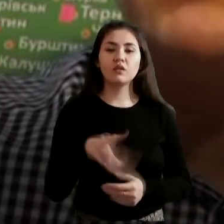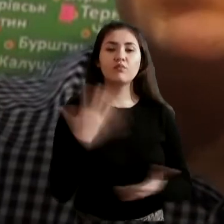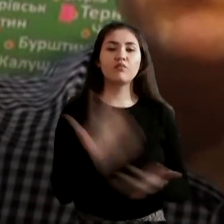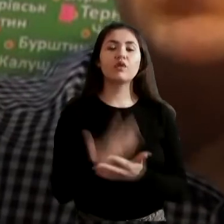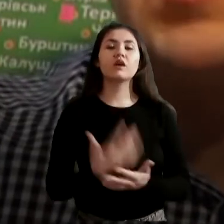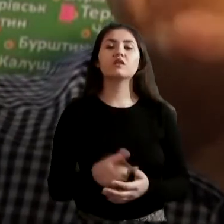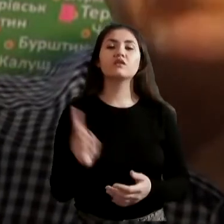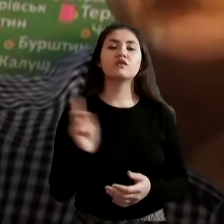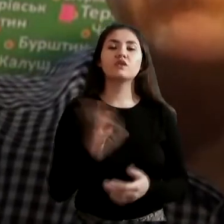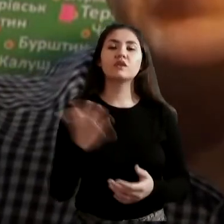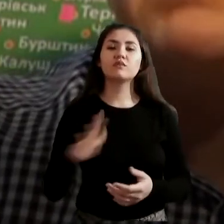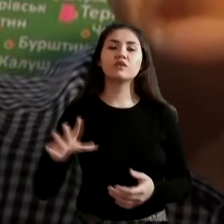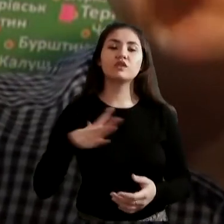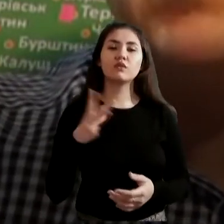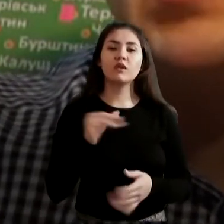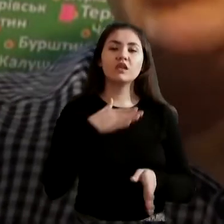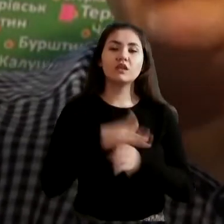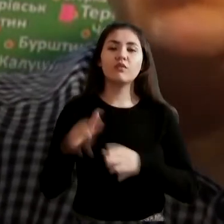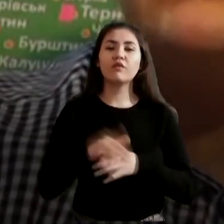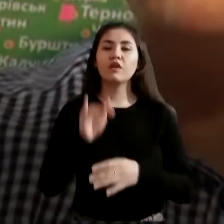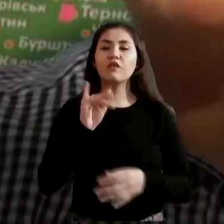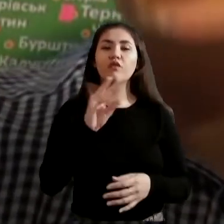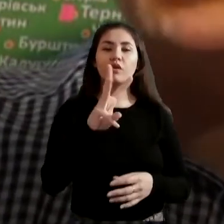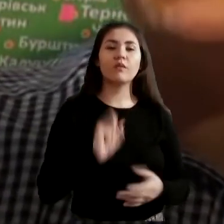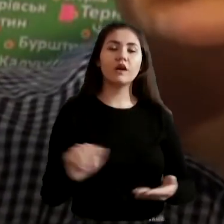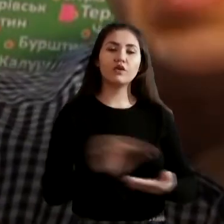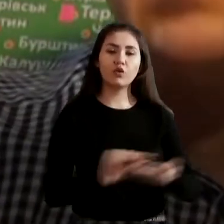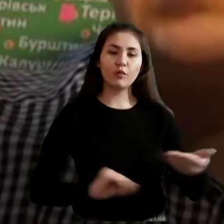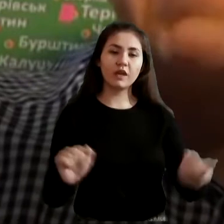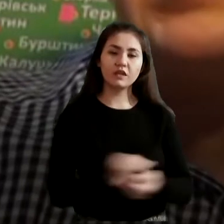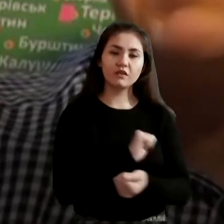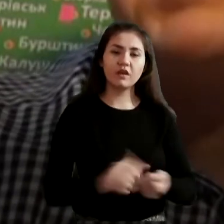показують, яким чином заповнити, які форми документів, з тим, щоб коли буде